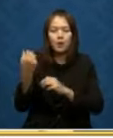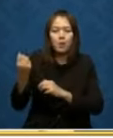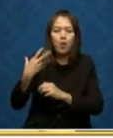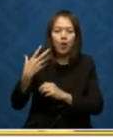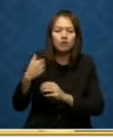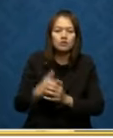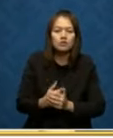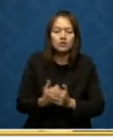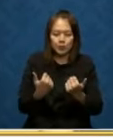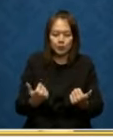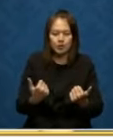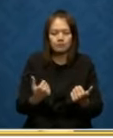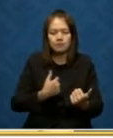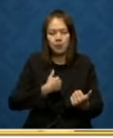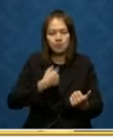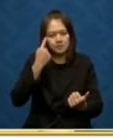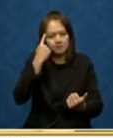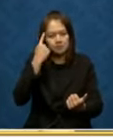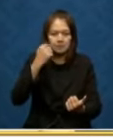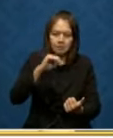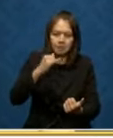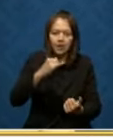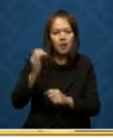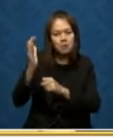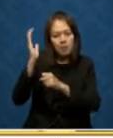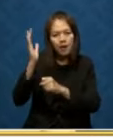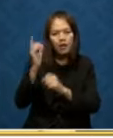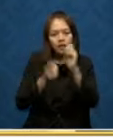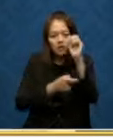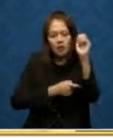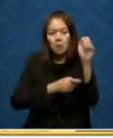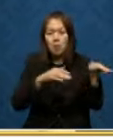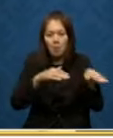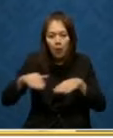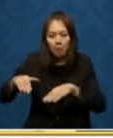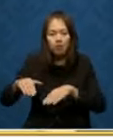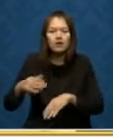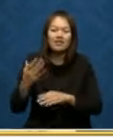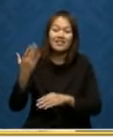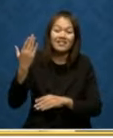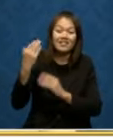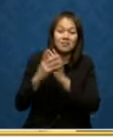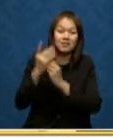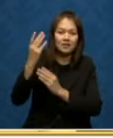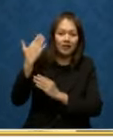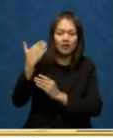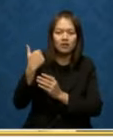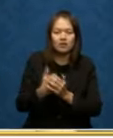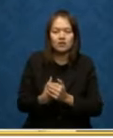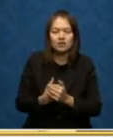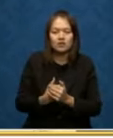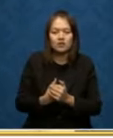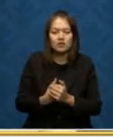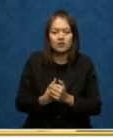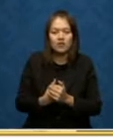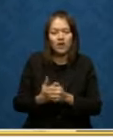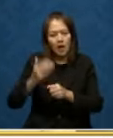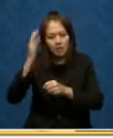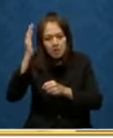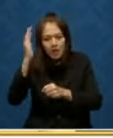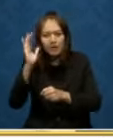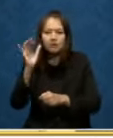วันนี้ผมก็ไม่แน่ใจว่าจะมาอภิปรายเรื่องนี้พร้อมกันนะครับเพราะว่านัดที่แล้วนะครับไม่ได้มีการอภิปราย